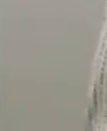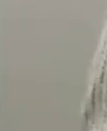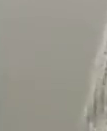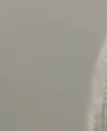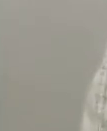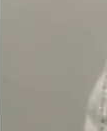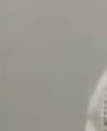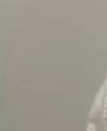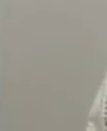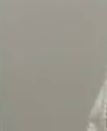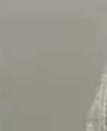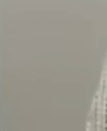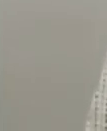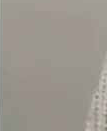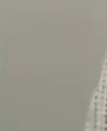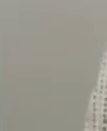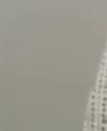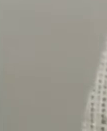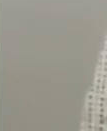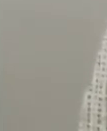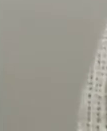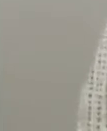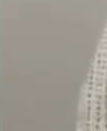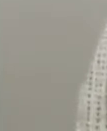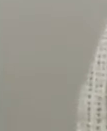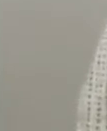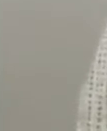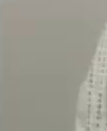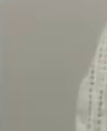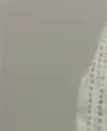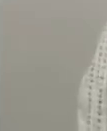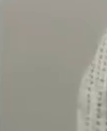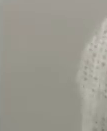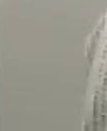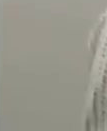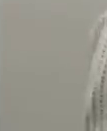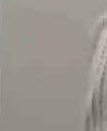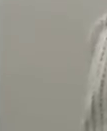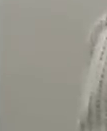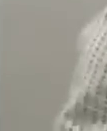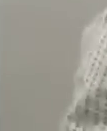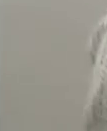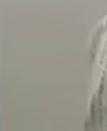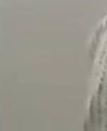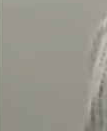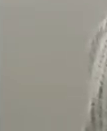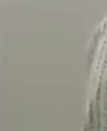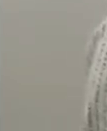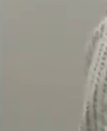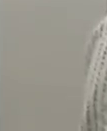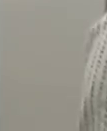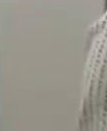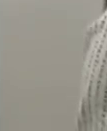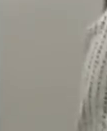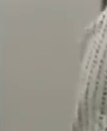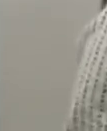רגישה, המסורה למשפחתה ולעבודתה כפסיכולוגית ילדים. טוב עשה ראש הממשלה שהגדיר אתמול מחדש